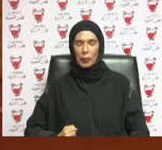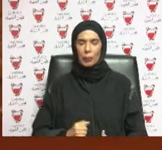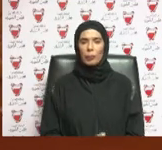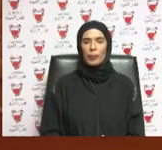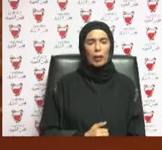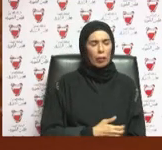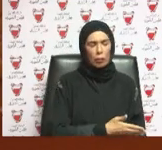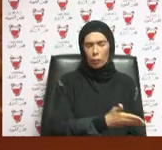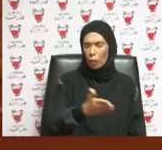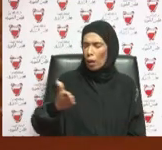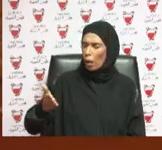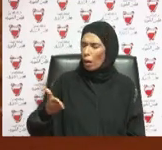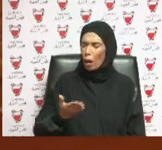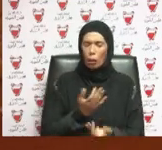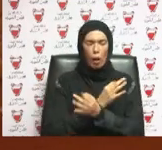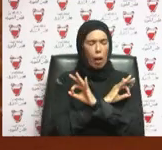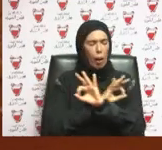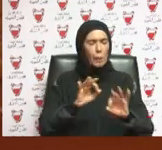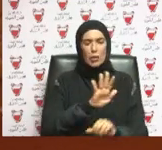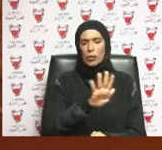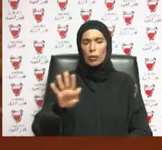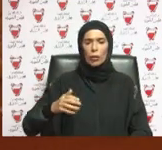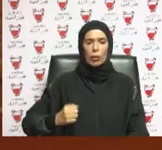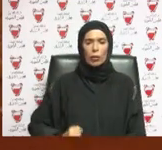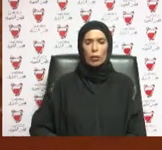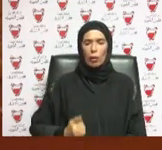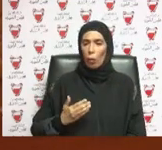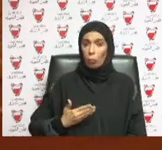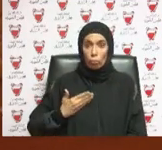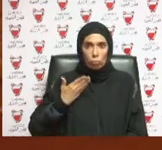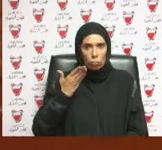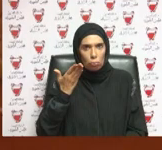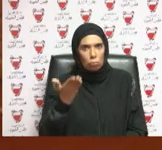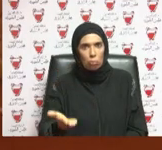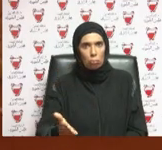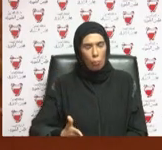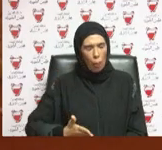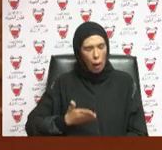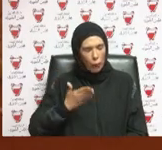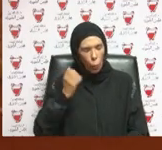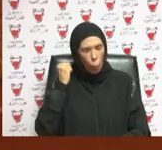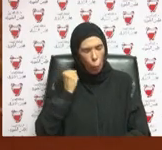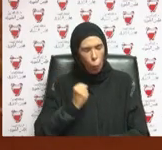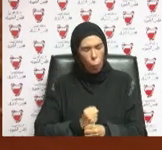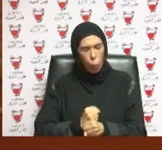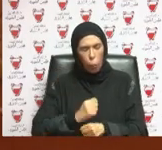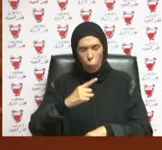كل شعب البحرين، من خلال مبادرات ومساعي